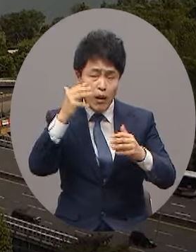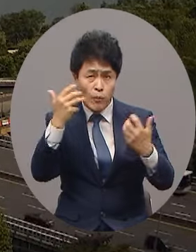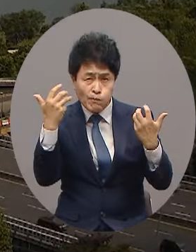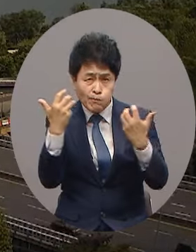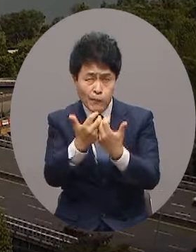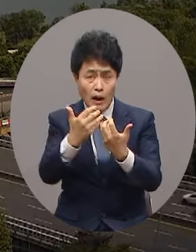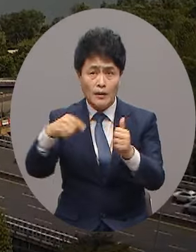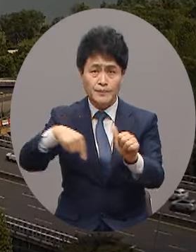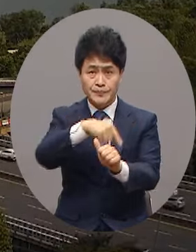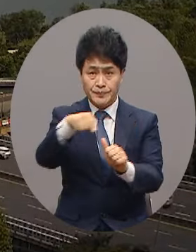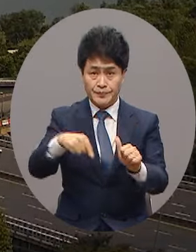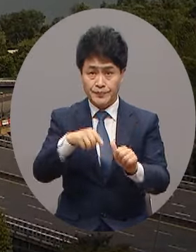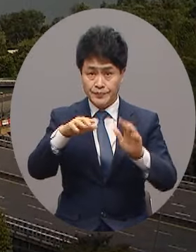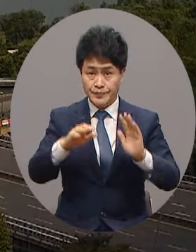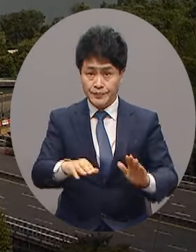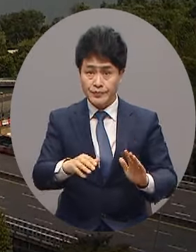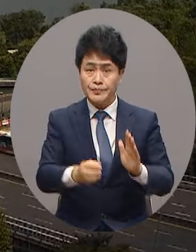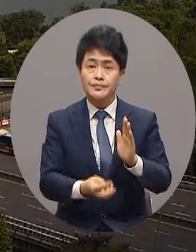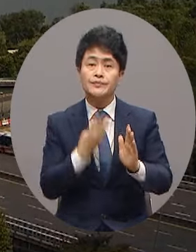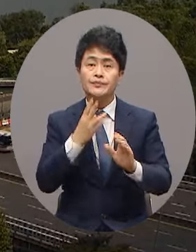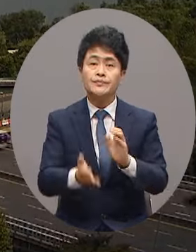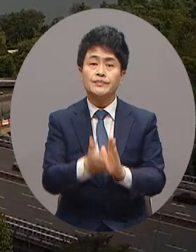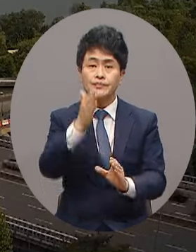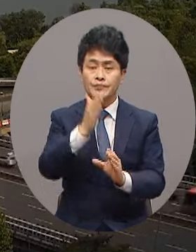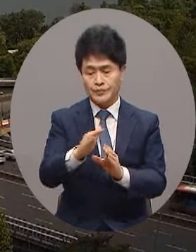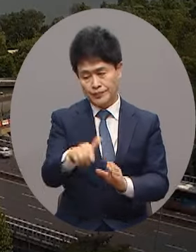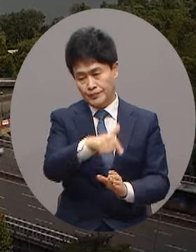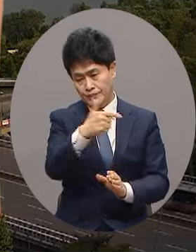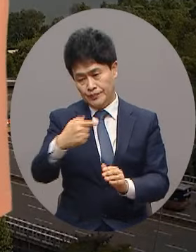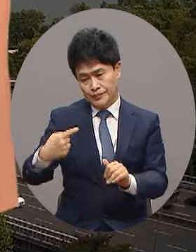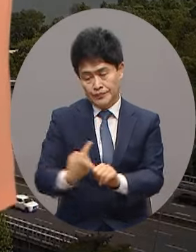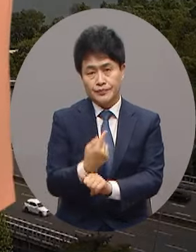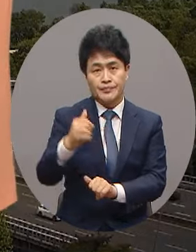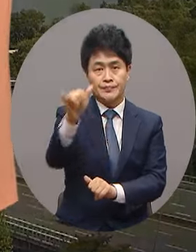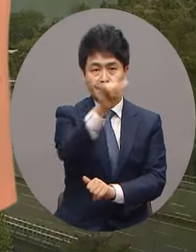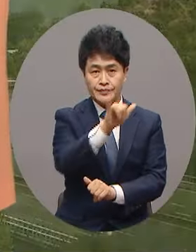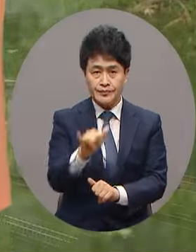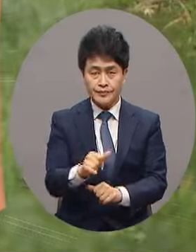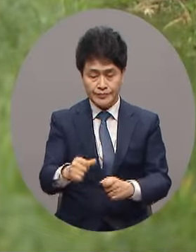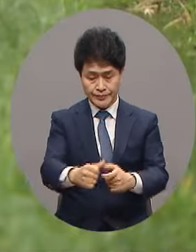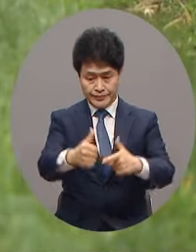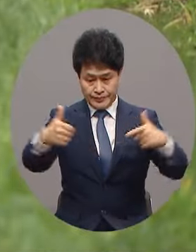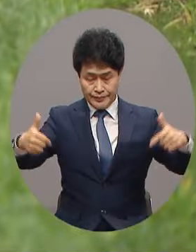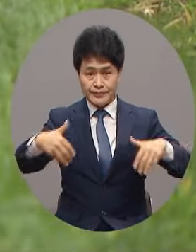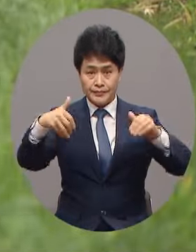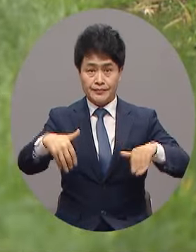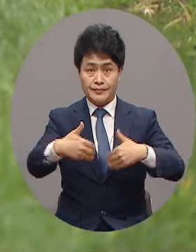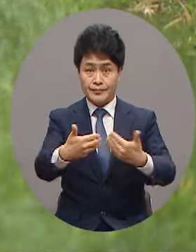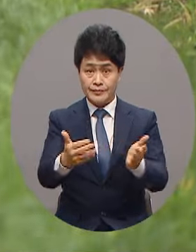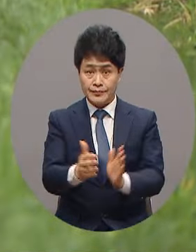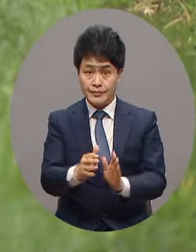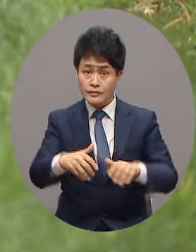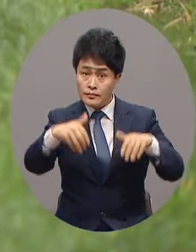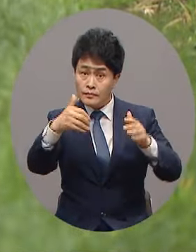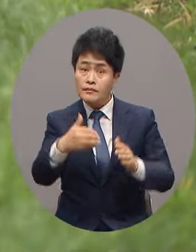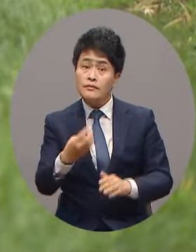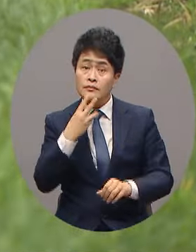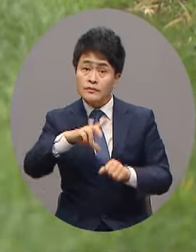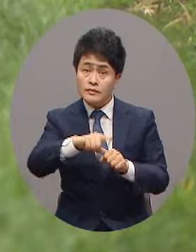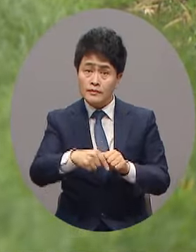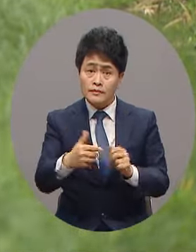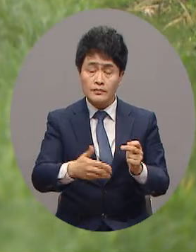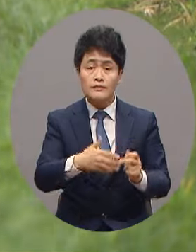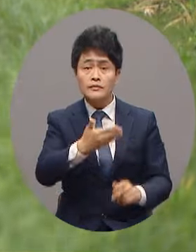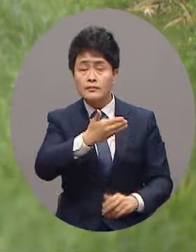가득한데요 비는 점차 수도권을 시작으로 오후에는 그밖에 전국으로 확대될 전망입니다 예상 강우량은 수도권과